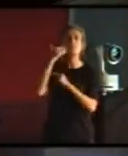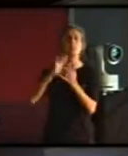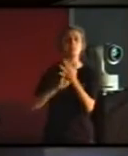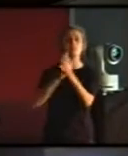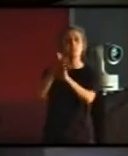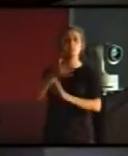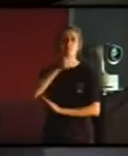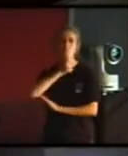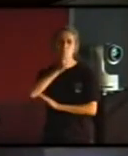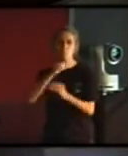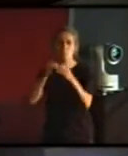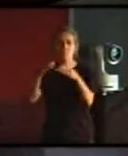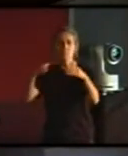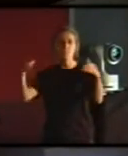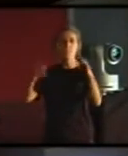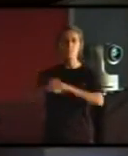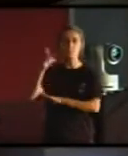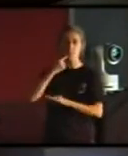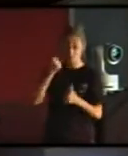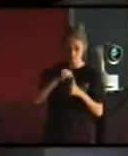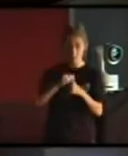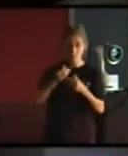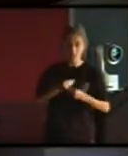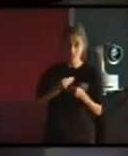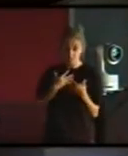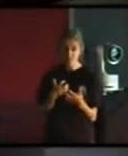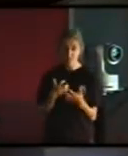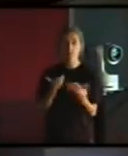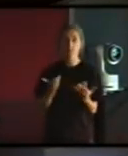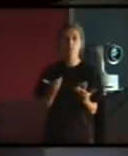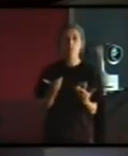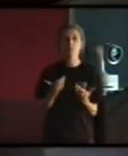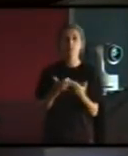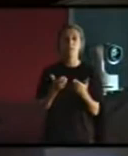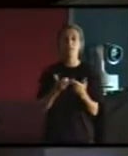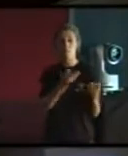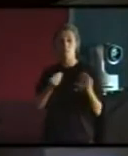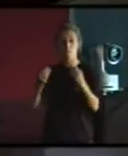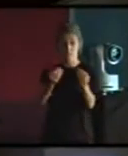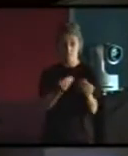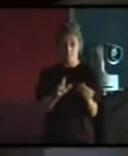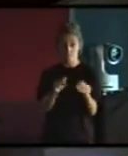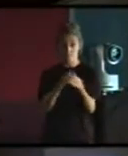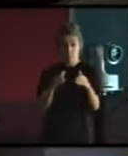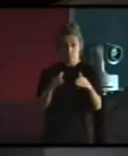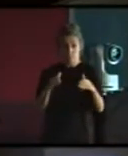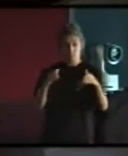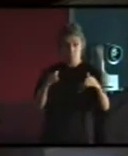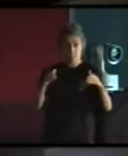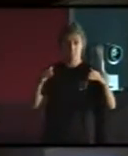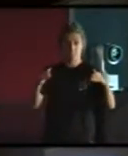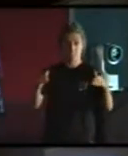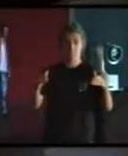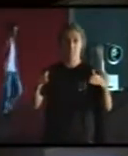Et donc, va-t-elle fabriquer une mémoire qui va nous scléroser? Va-t-on être obligé, avec une population de plus en plus nombreuse, qui se